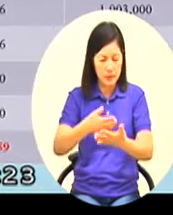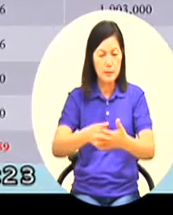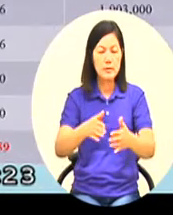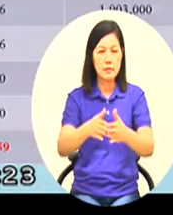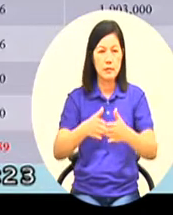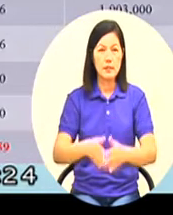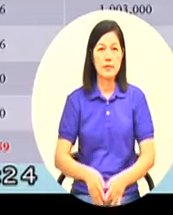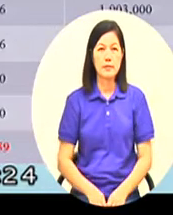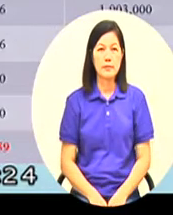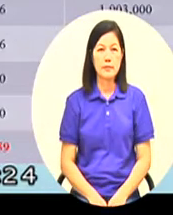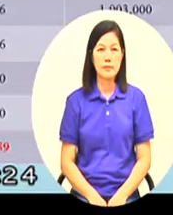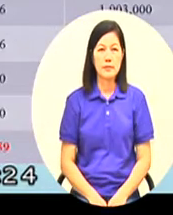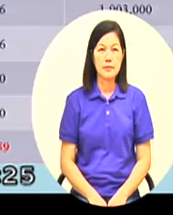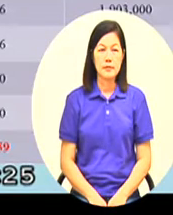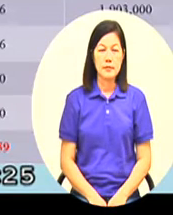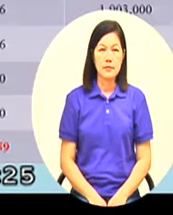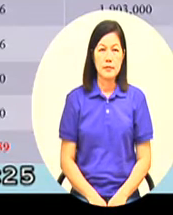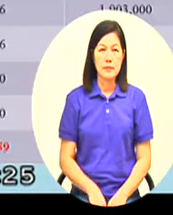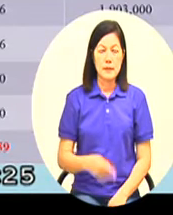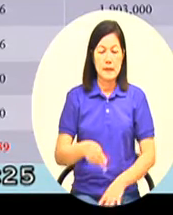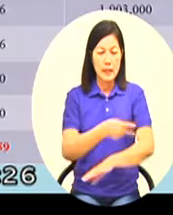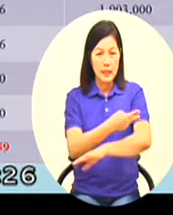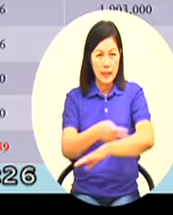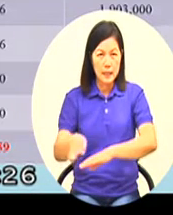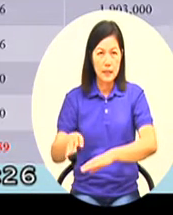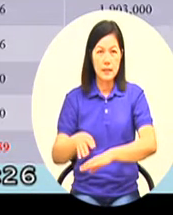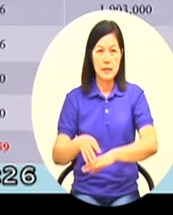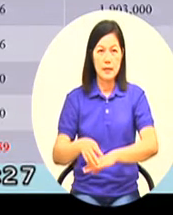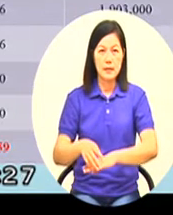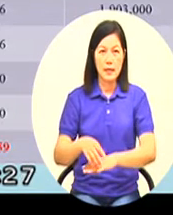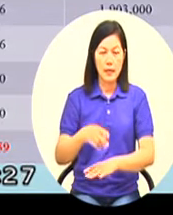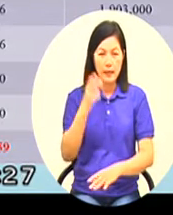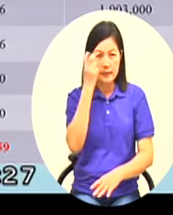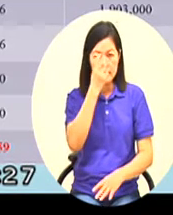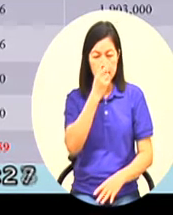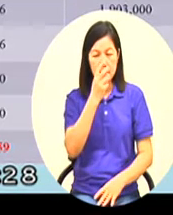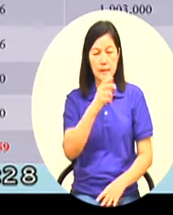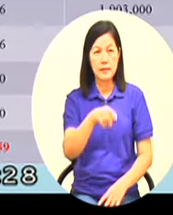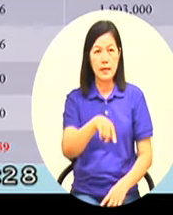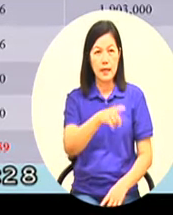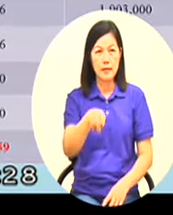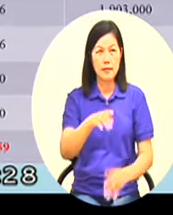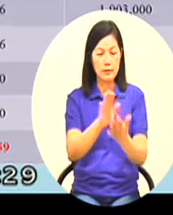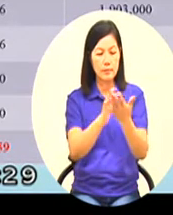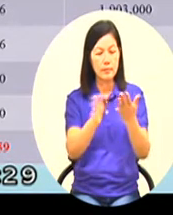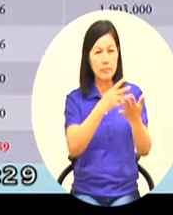好，那有关于各个河段的一些稽查采样跟采储的部分，请各位参阅，